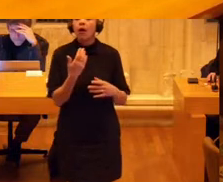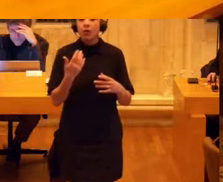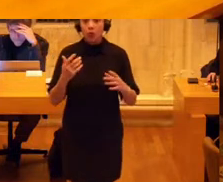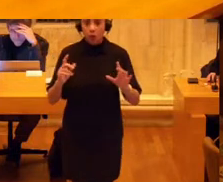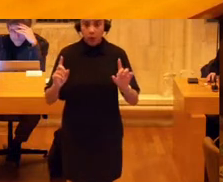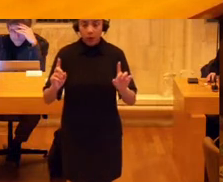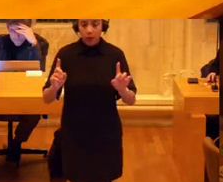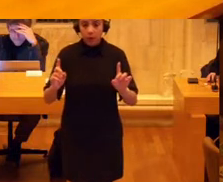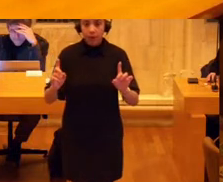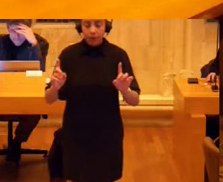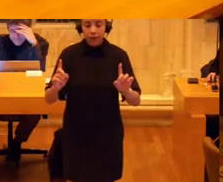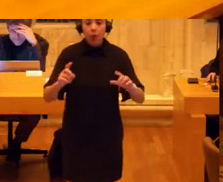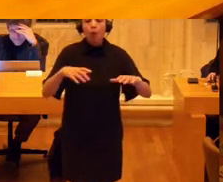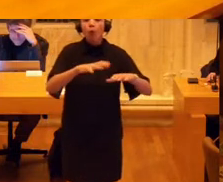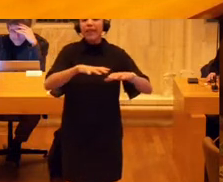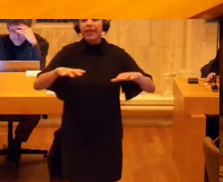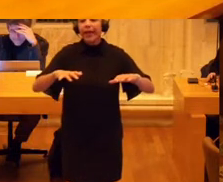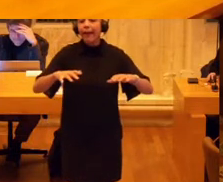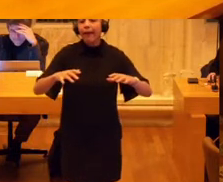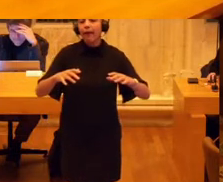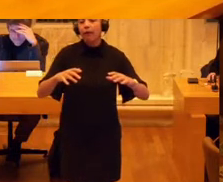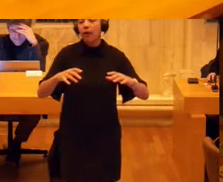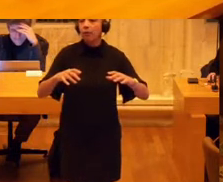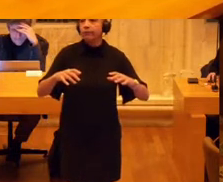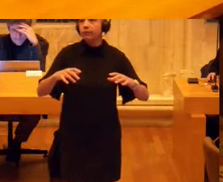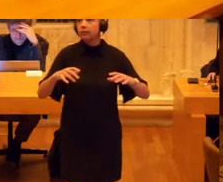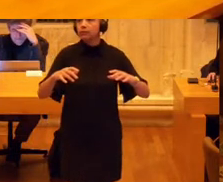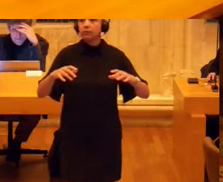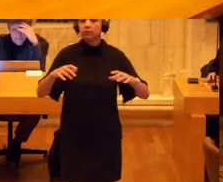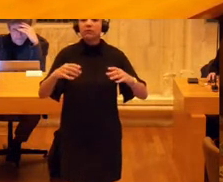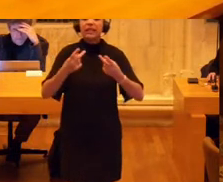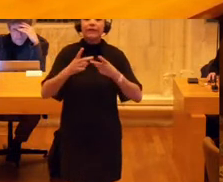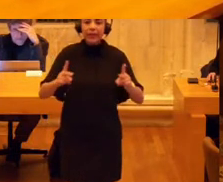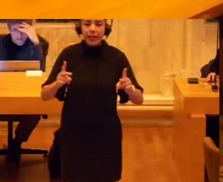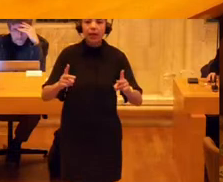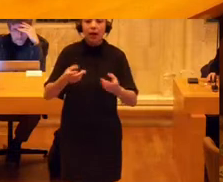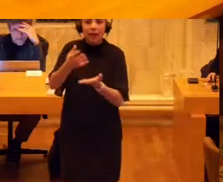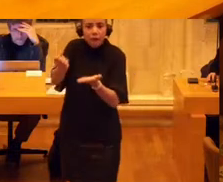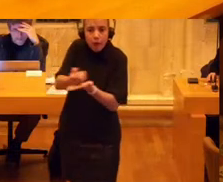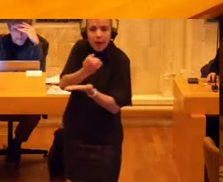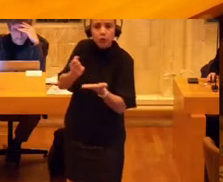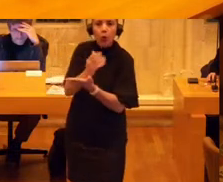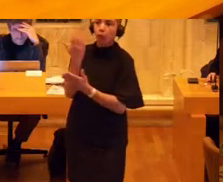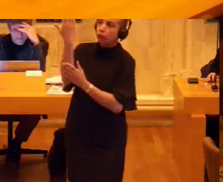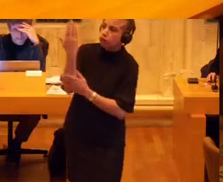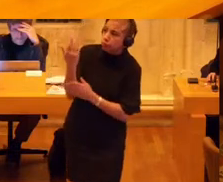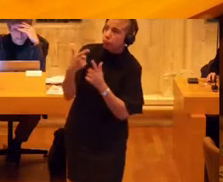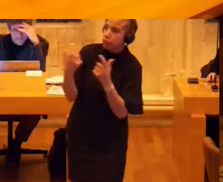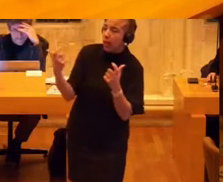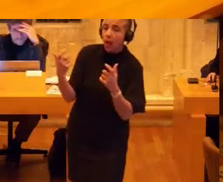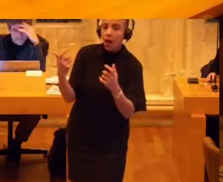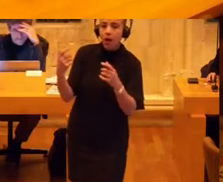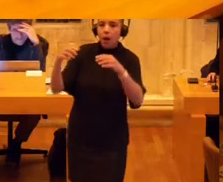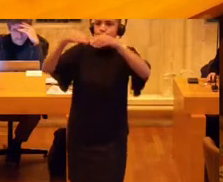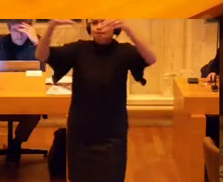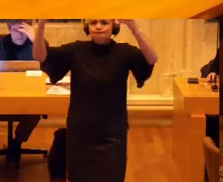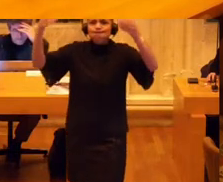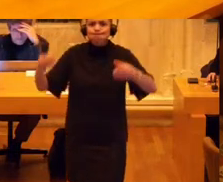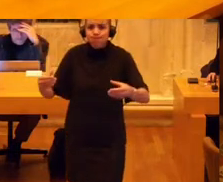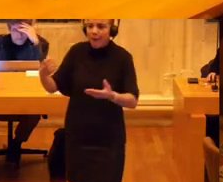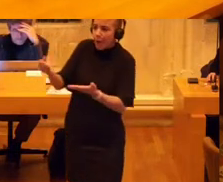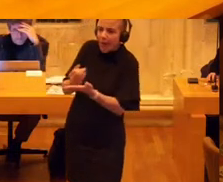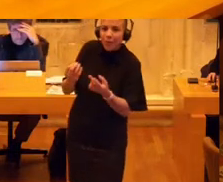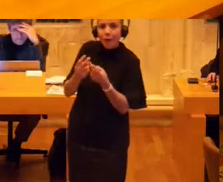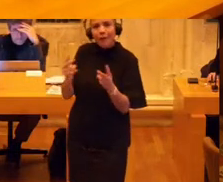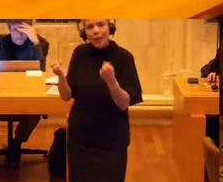a ses informations municipales, sera soumis aux mêmes règles d'extinction de 22h à 6h. Donc, que ce soit